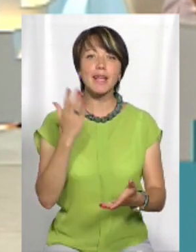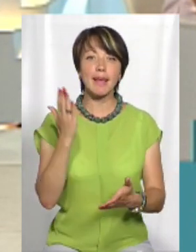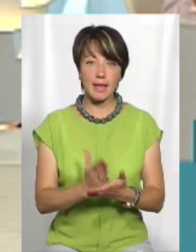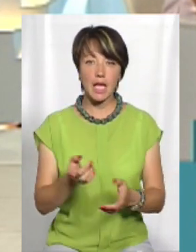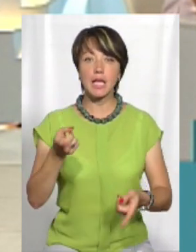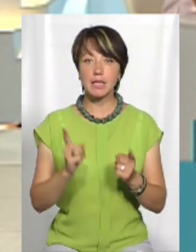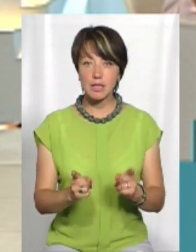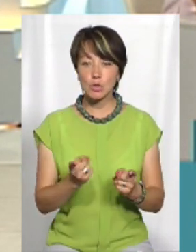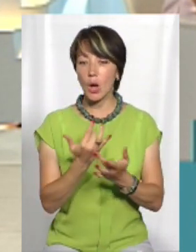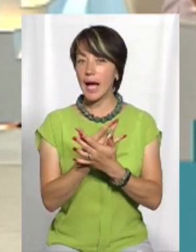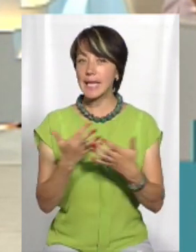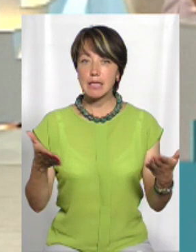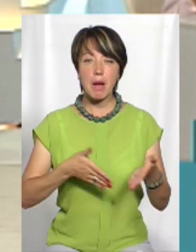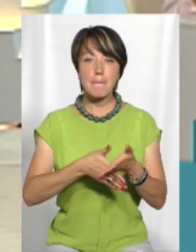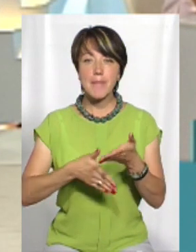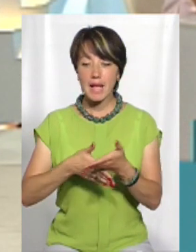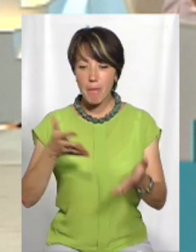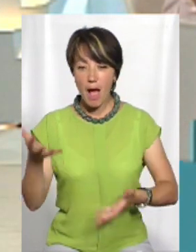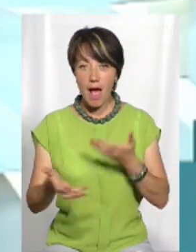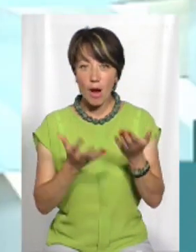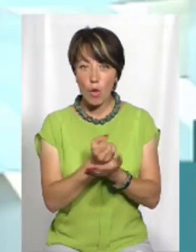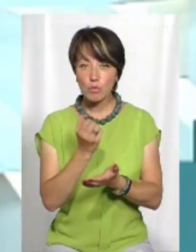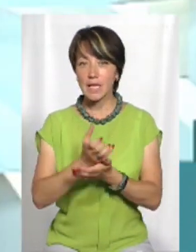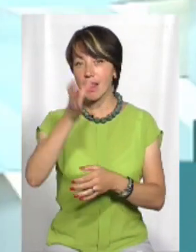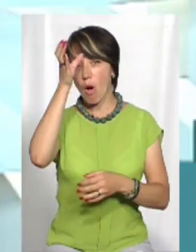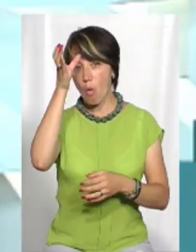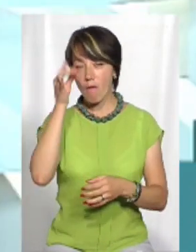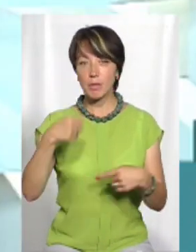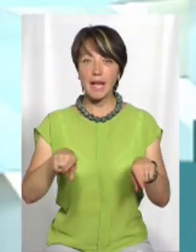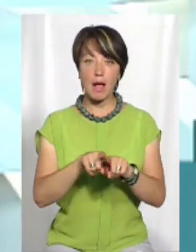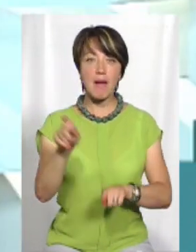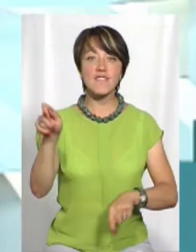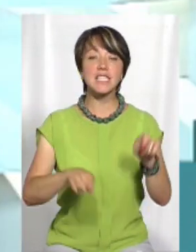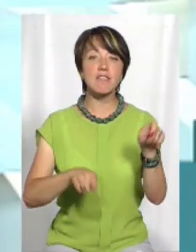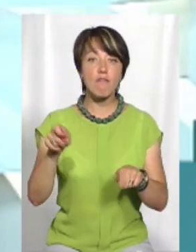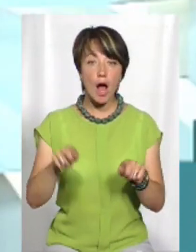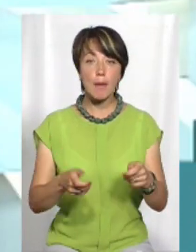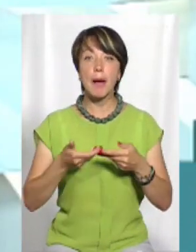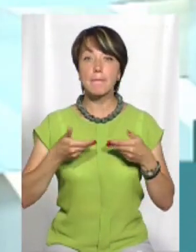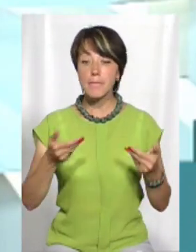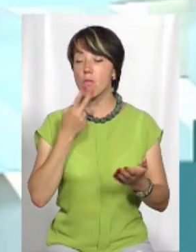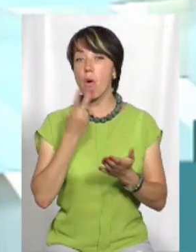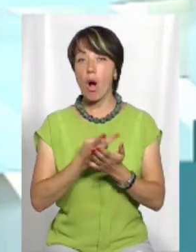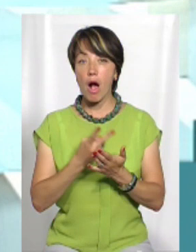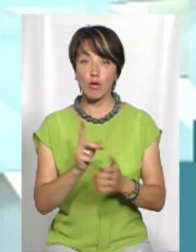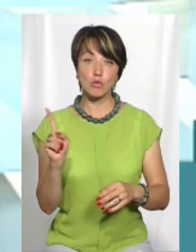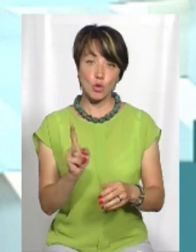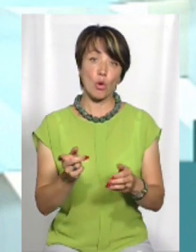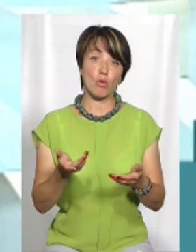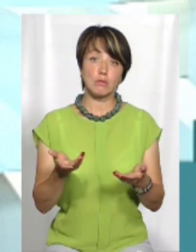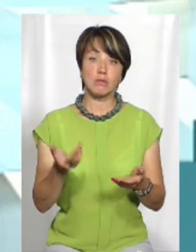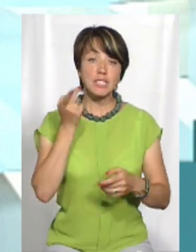дійсно, різними методами, і археологічними, і науковими, і ось такими фестивальними, ми і показуємо, що